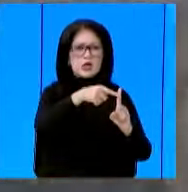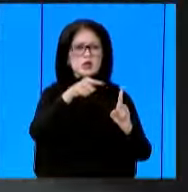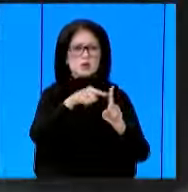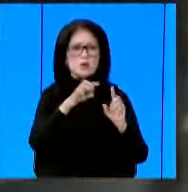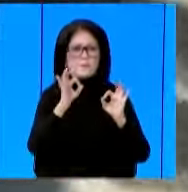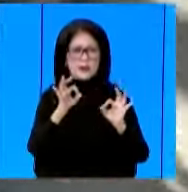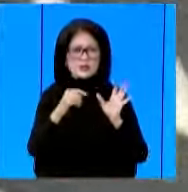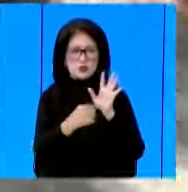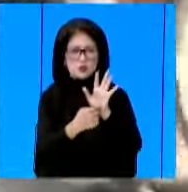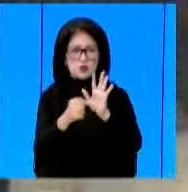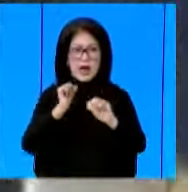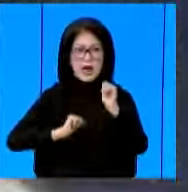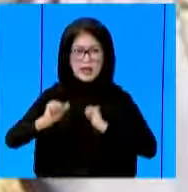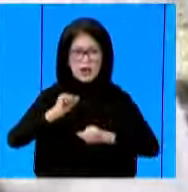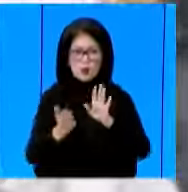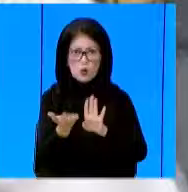Gebang, Bekasi.